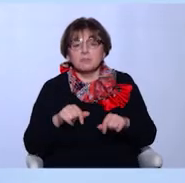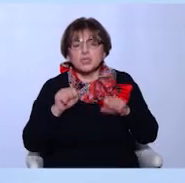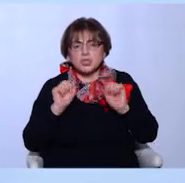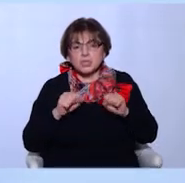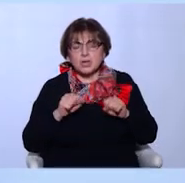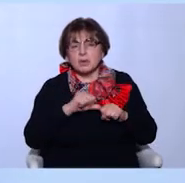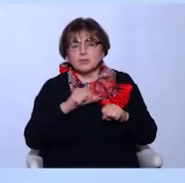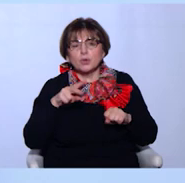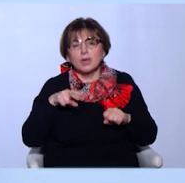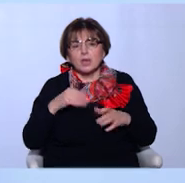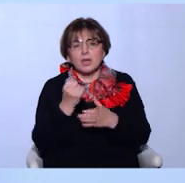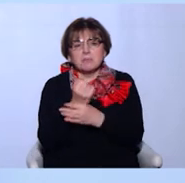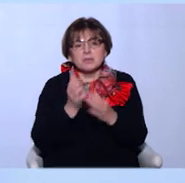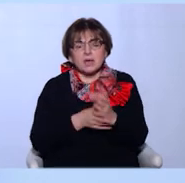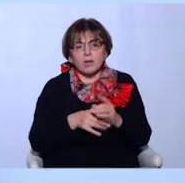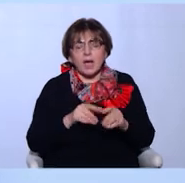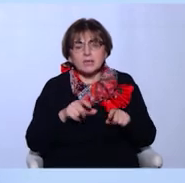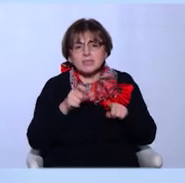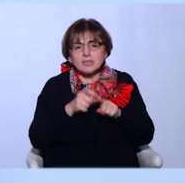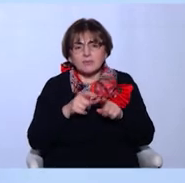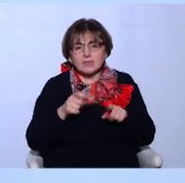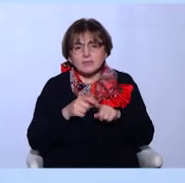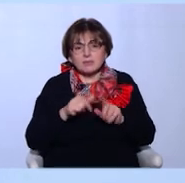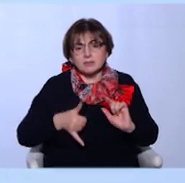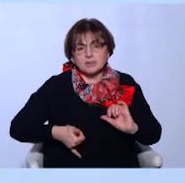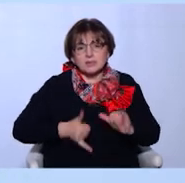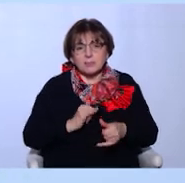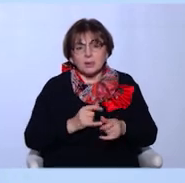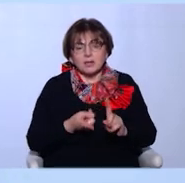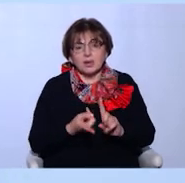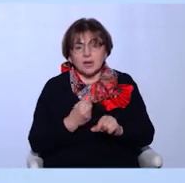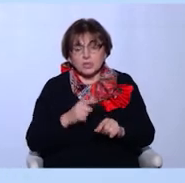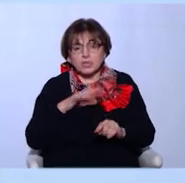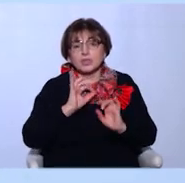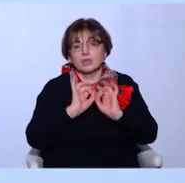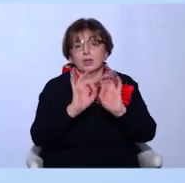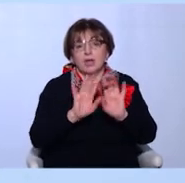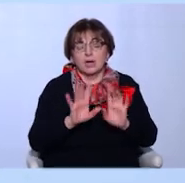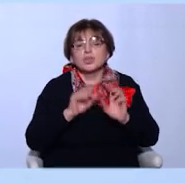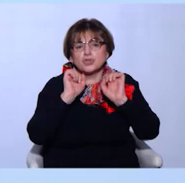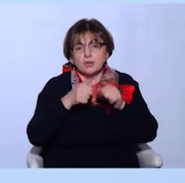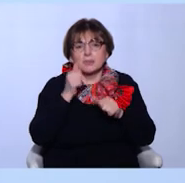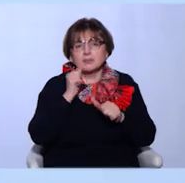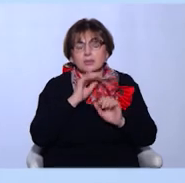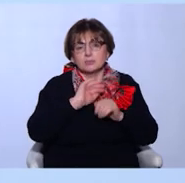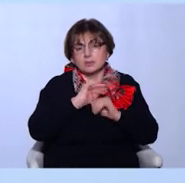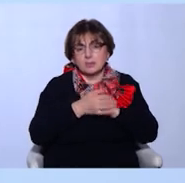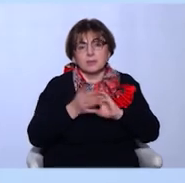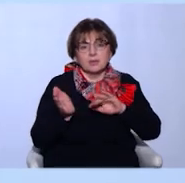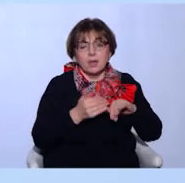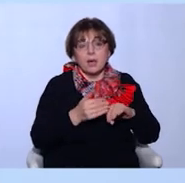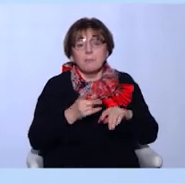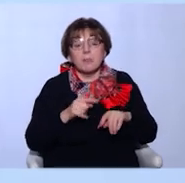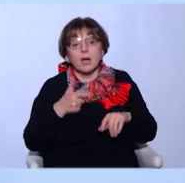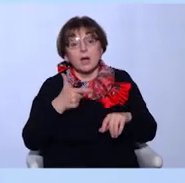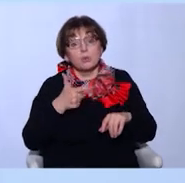ლეკების დატყვევა რომ აი დაპანღურებული საკუთარი თავი შენამდე არ მოიყვანოს მაგრამ მე მინდა დაიმახსოვროთ